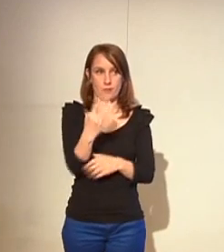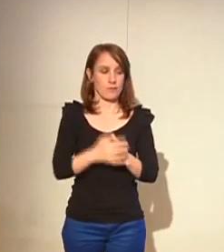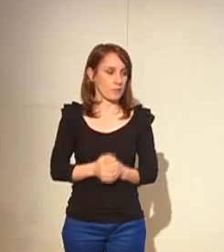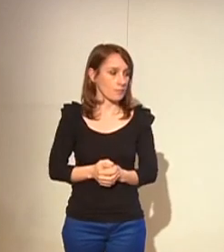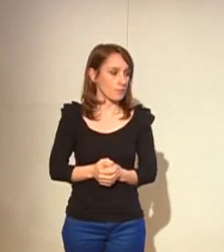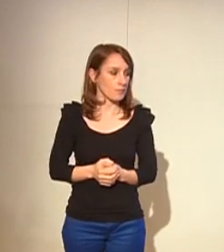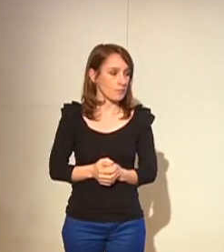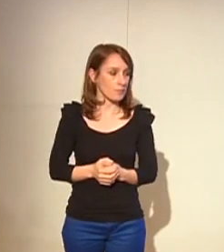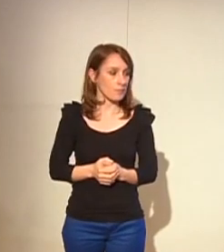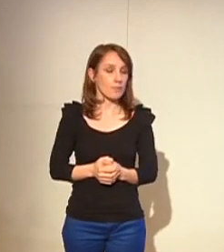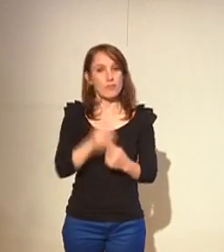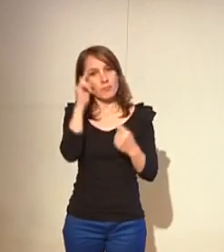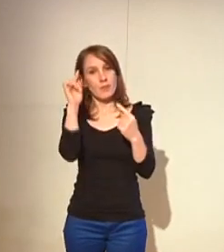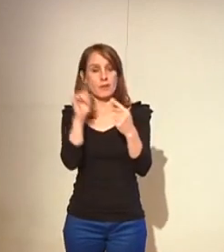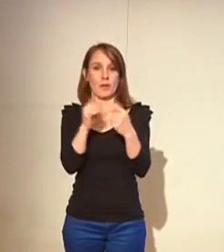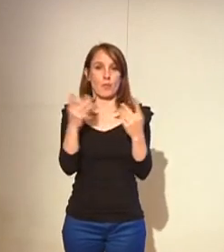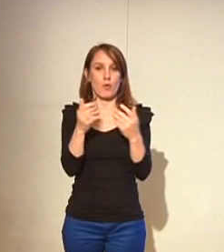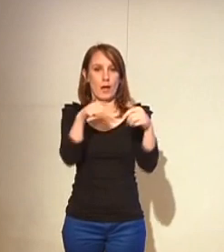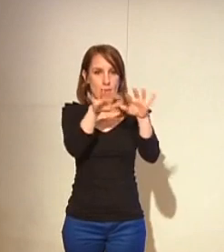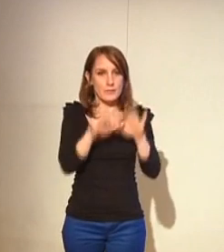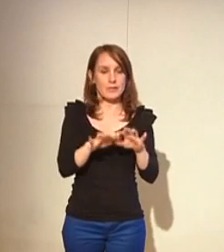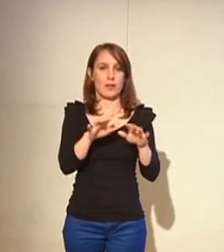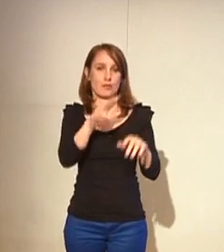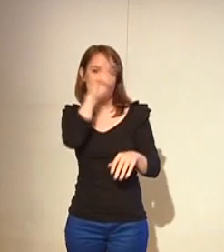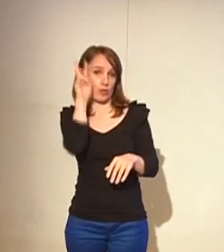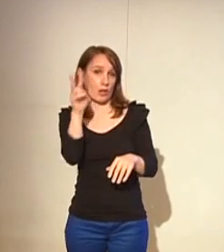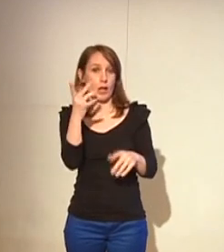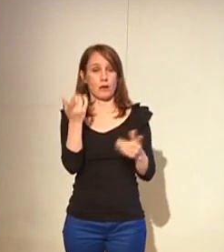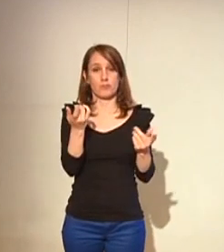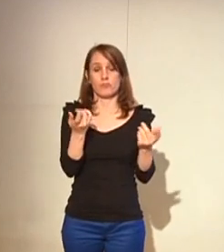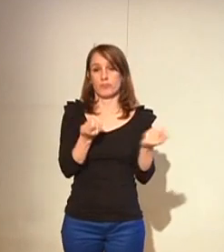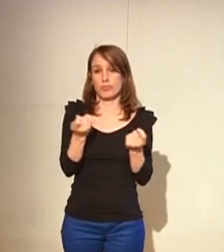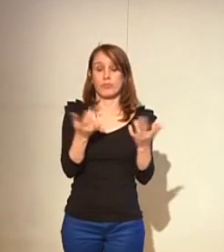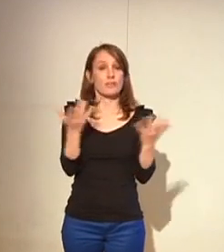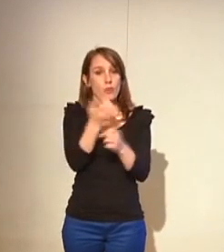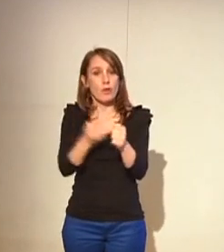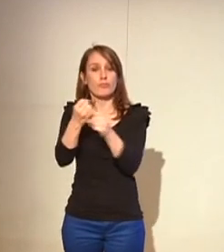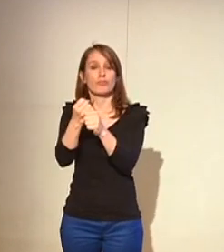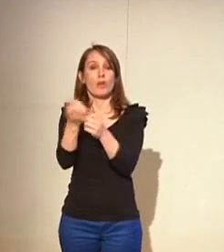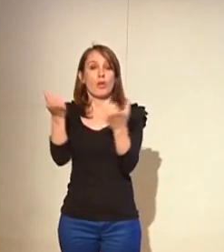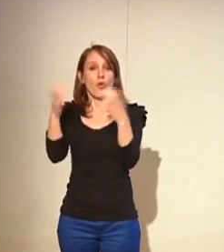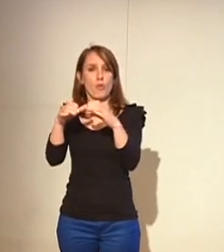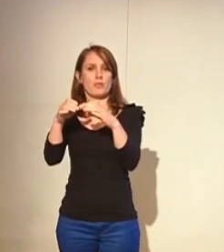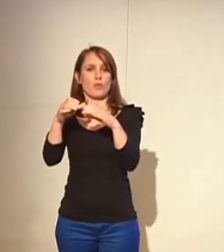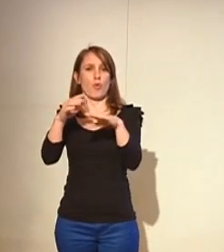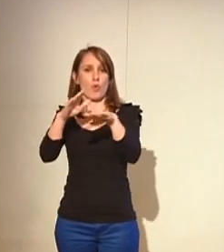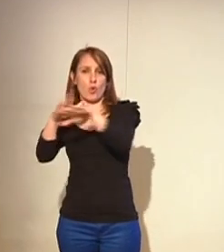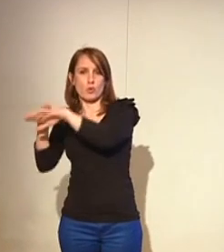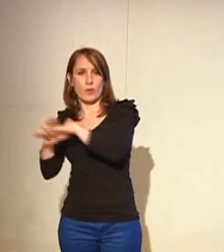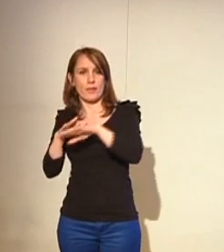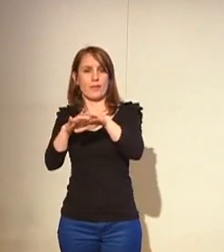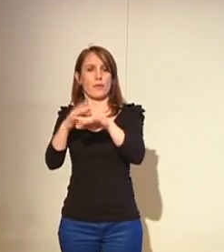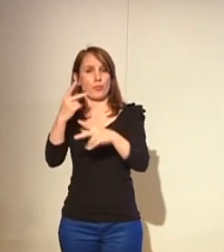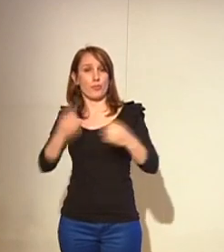4 concernant toujours l'administration générale c'est la création de la commission consultative des services publics